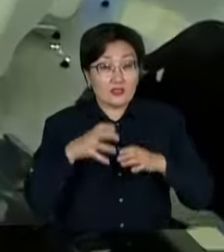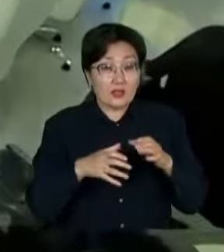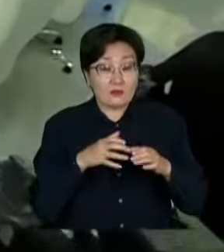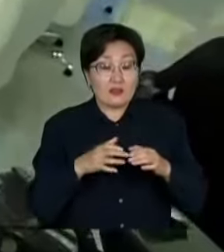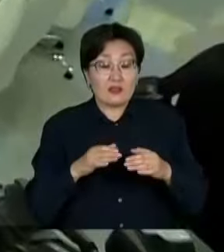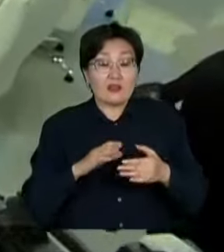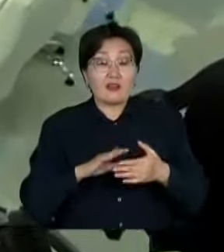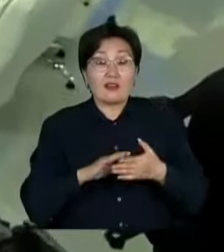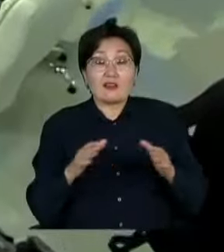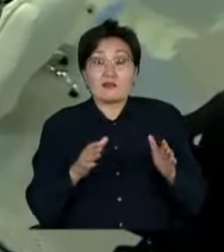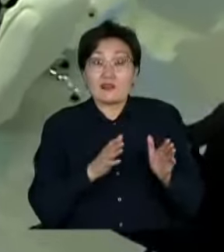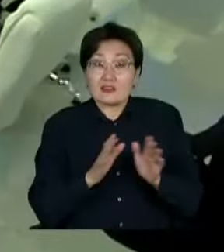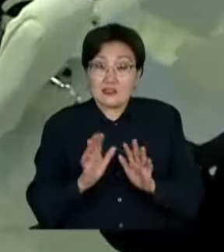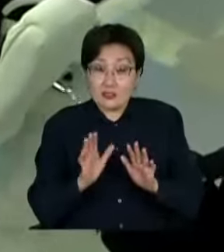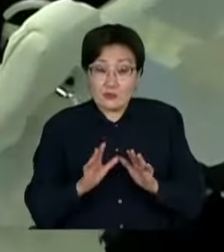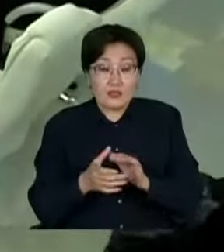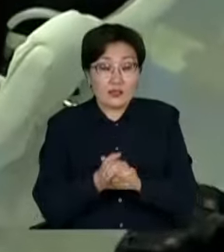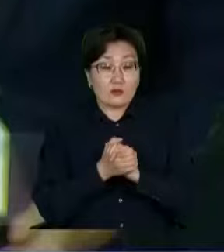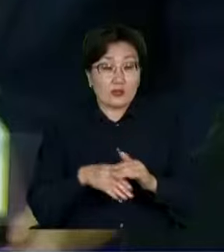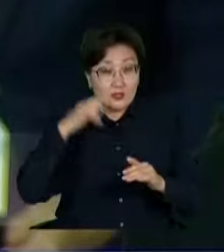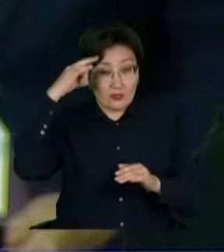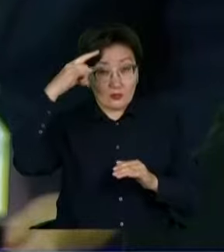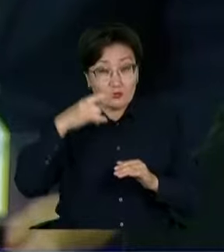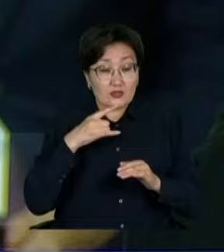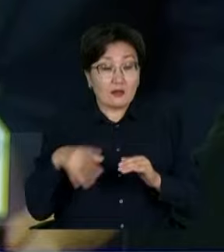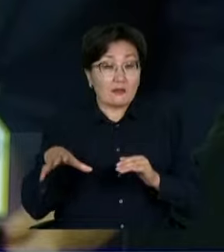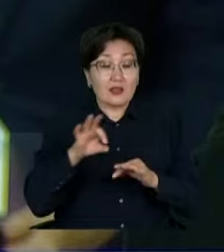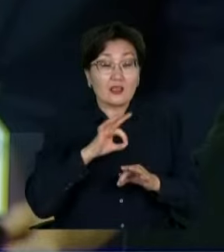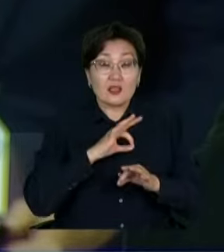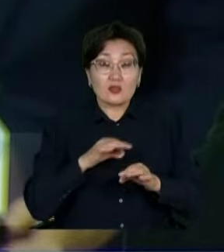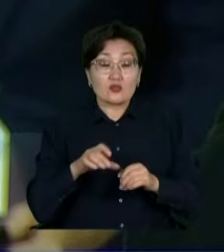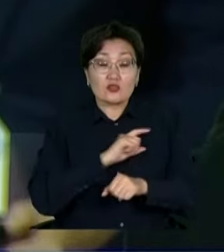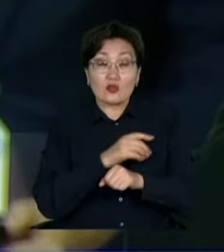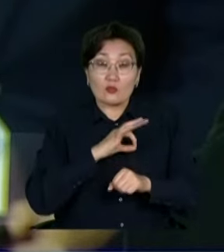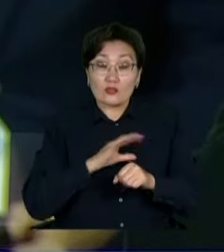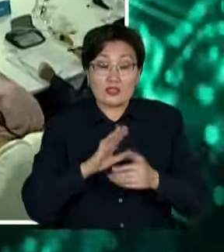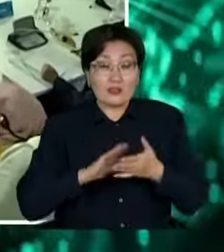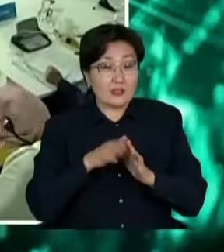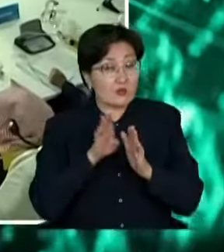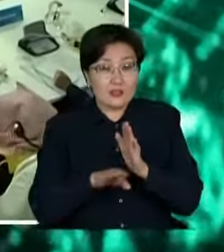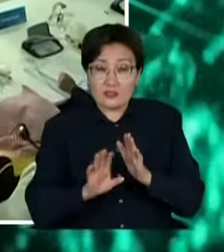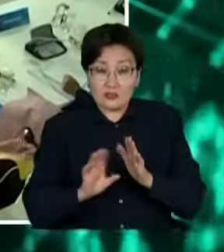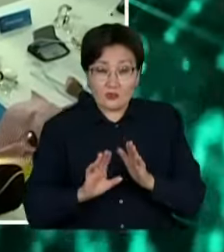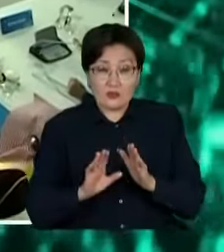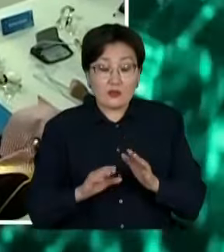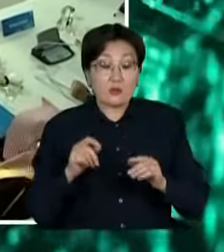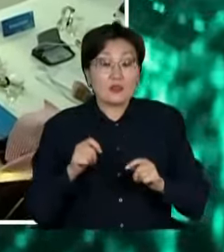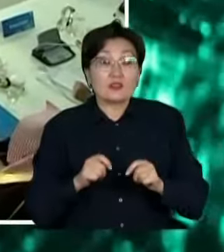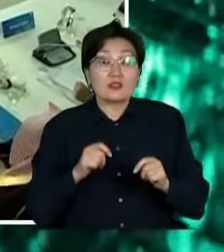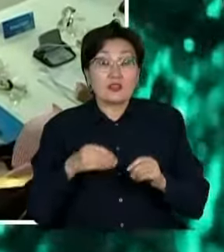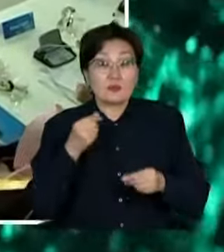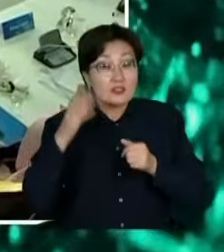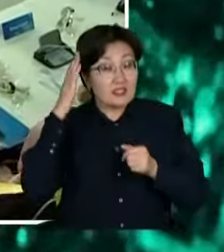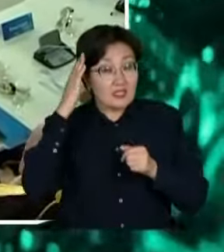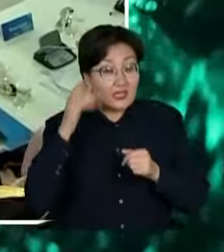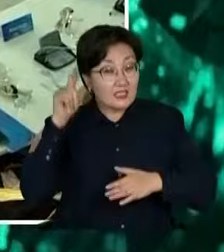тұрғанда бізге бірігу керек. Қазақстан барлық тарапты күш қолданбауға шақырады, жағдайды ушықтырмау керек. Бұдан бөлек жиында жасанды